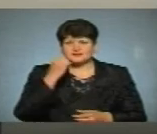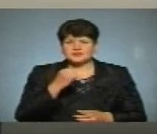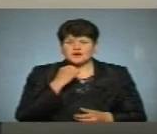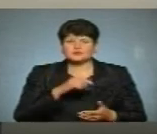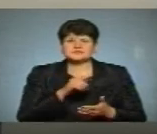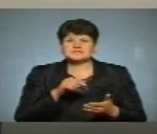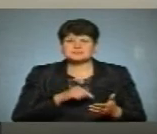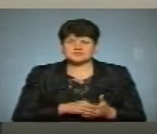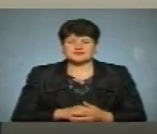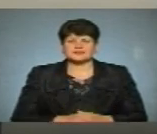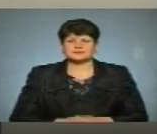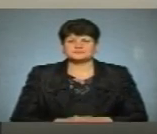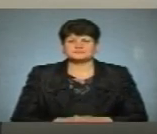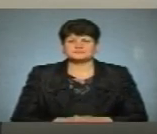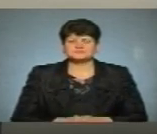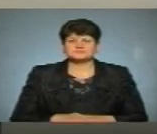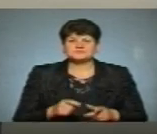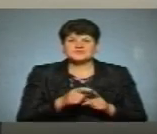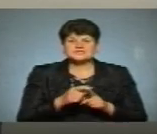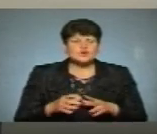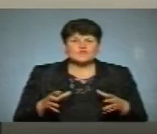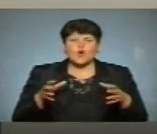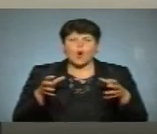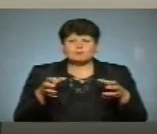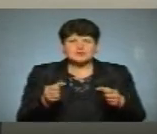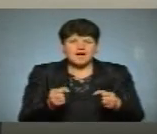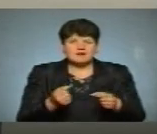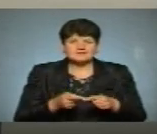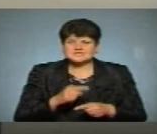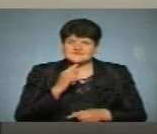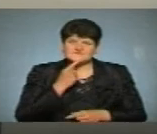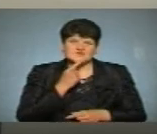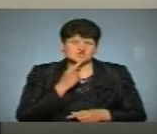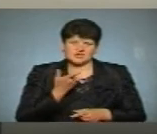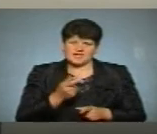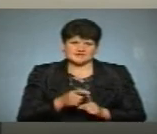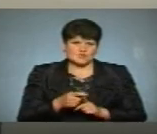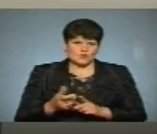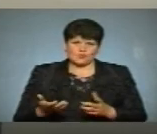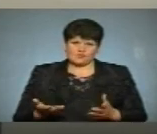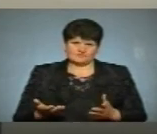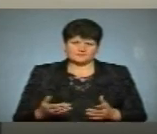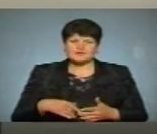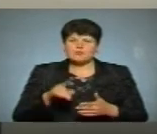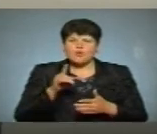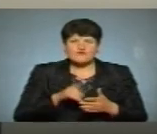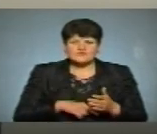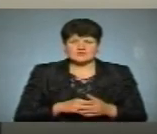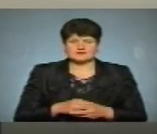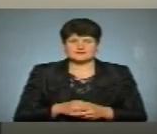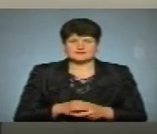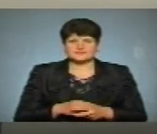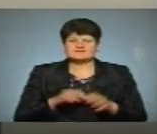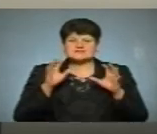Ну, слово «облави» – це дуже таке важке слово. Важке слово. Повірте,